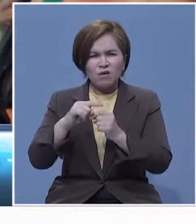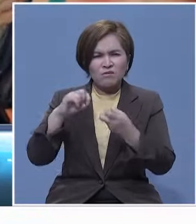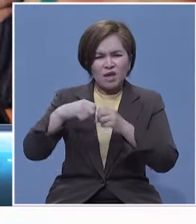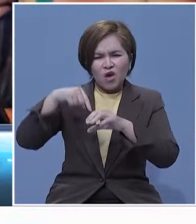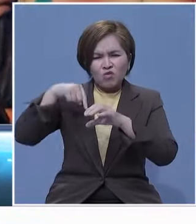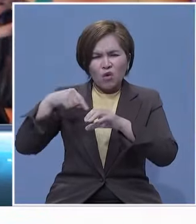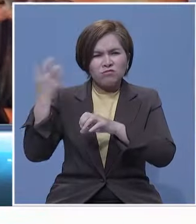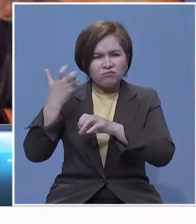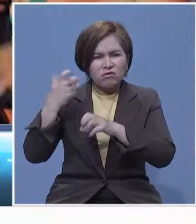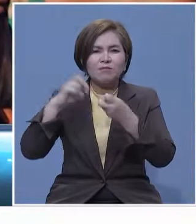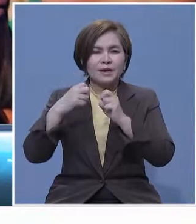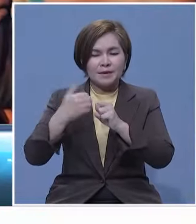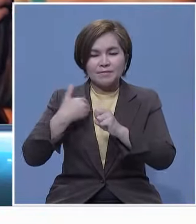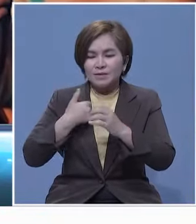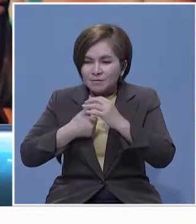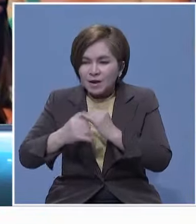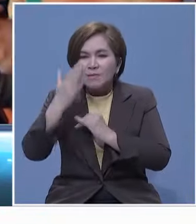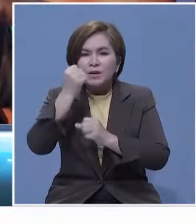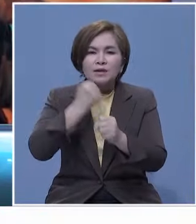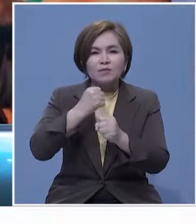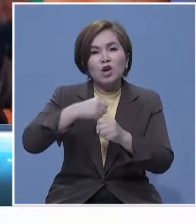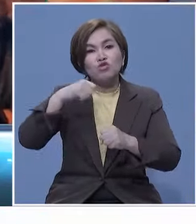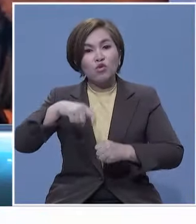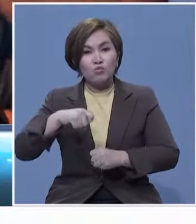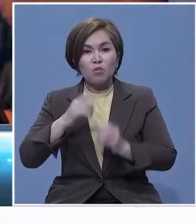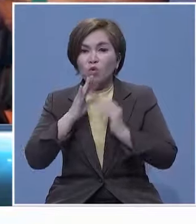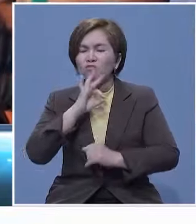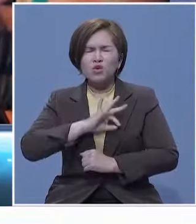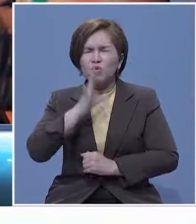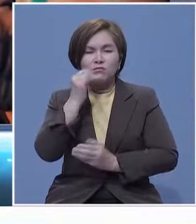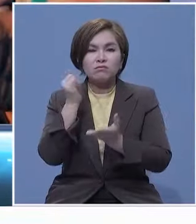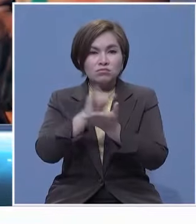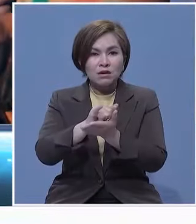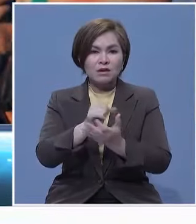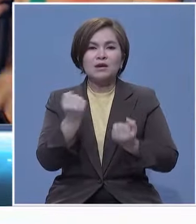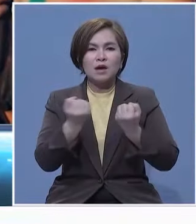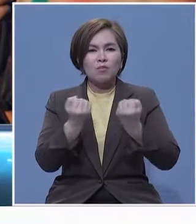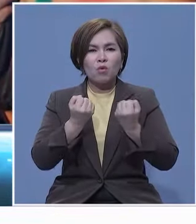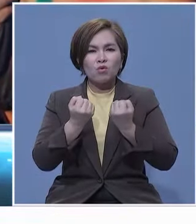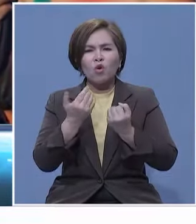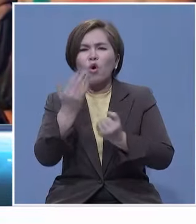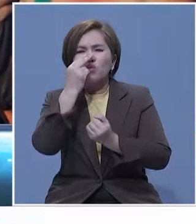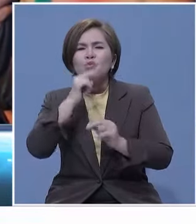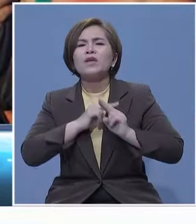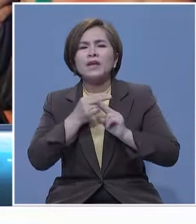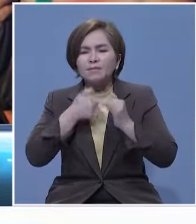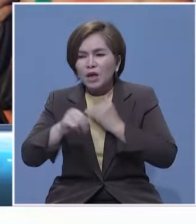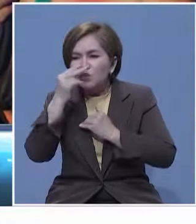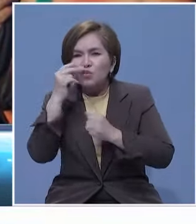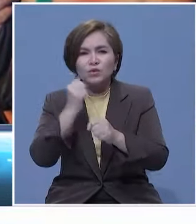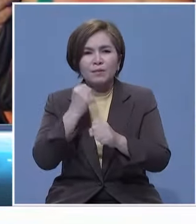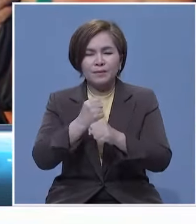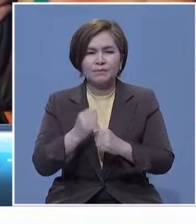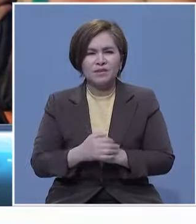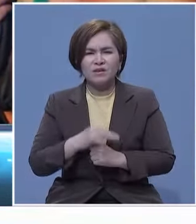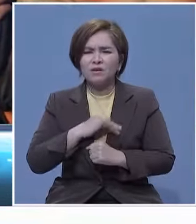หาช่างจึงเข้าไปซ่อมแซมส่วนคนงานที่หมดสติเป็นคนขับรถหัวเจาะจะขอเข้าไปดูงานเองจากนั้นบอ